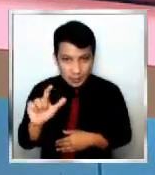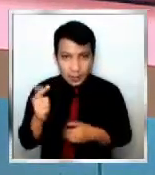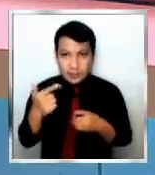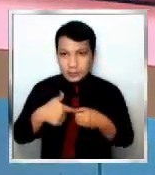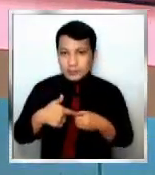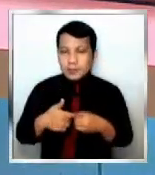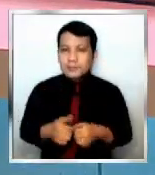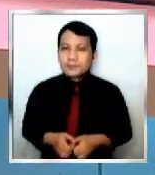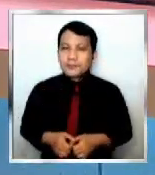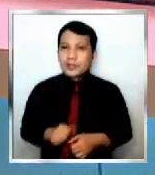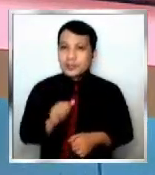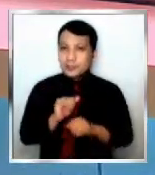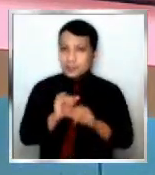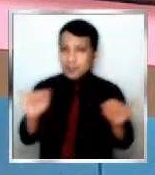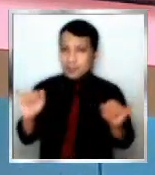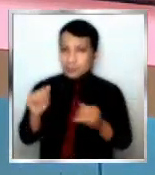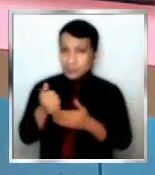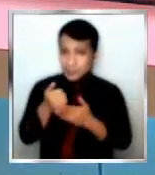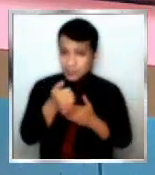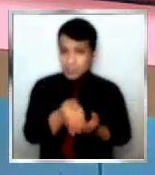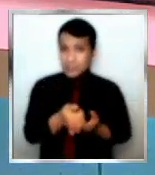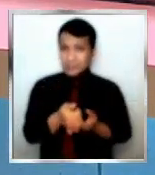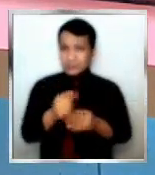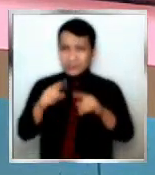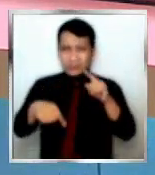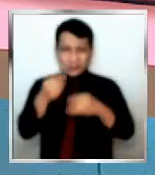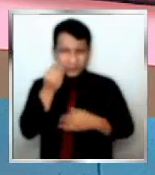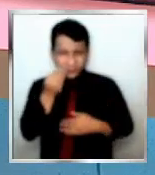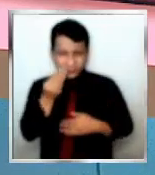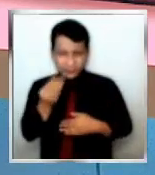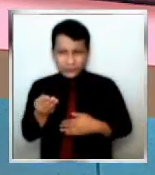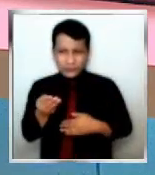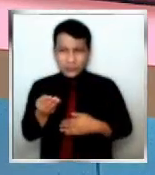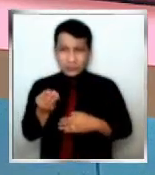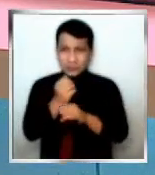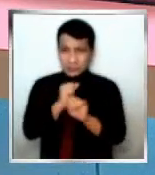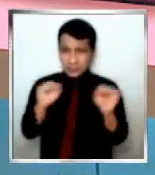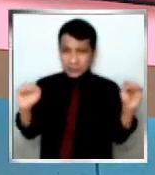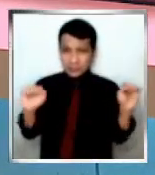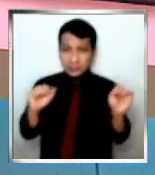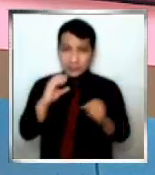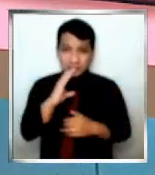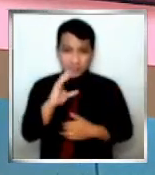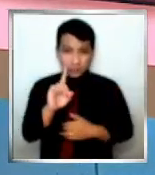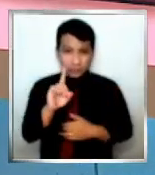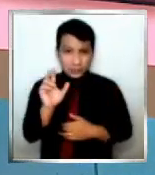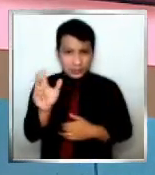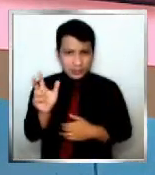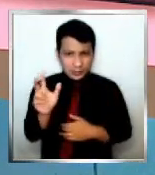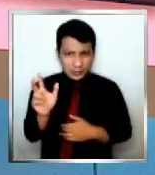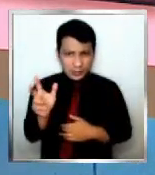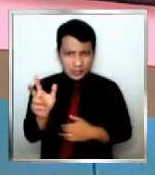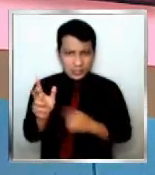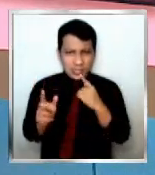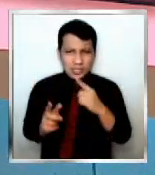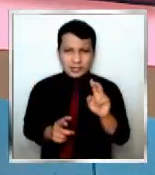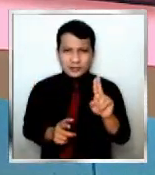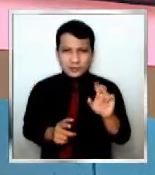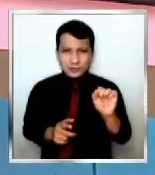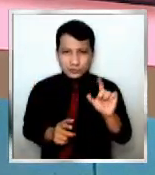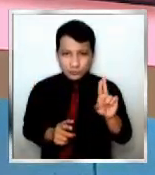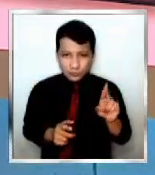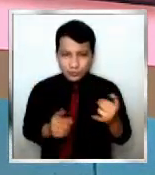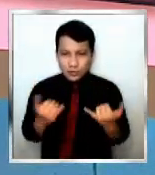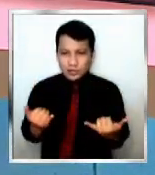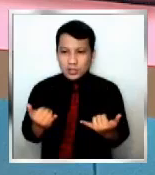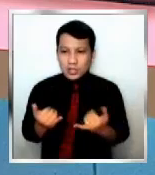Nagtulong-tulong ang ilang sundalo para maghatid ng konting saya sa ilang nakaligtas sa pagbagsak ng C-130 sa Sulu. Marami sa kanila mga kabaro,